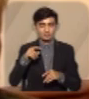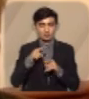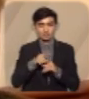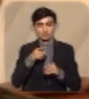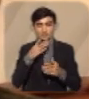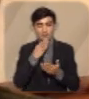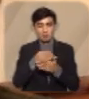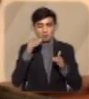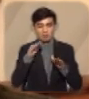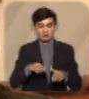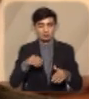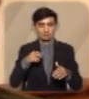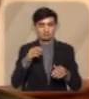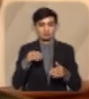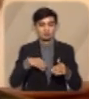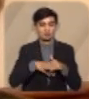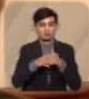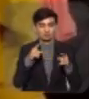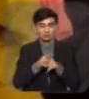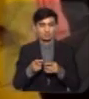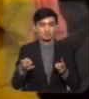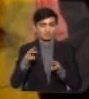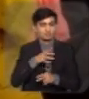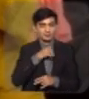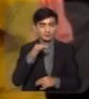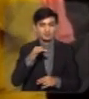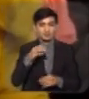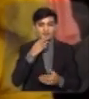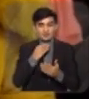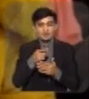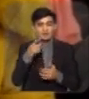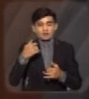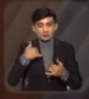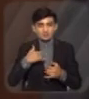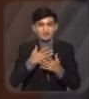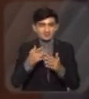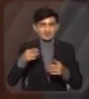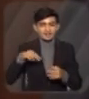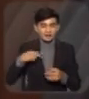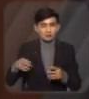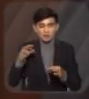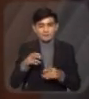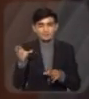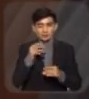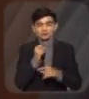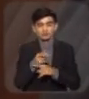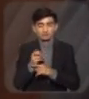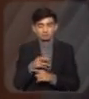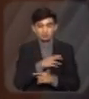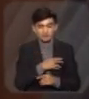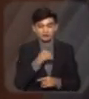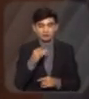орнымен қоштасты. Ал облыс әкімінің бірінші орынбасары мамандардың қызметінен қуылуы осымен тоқтайды деп топшылайды. Біз енді